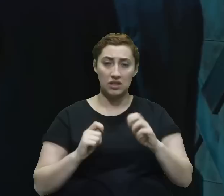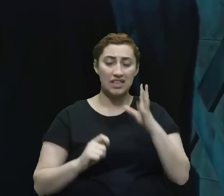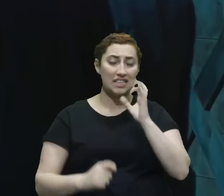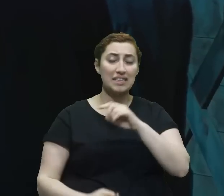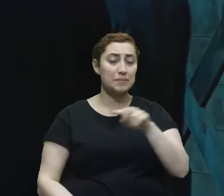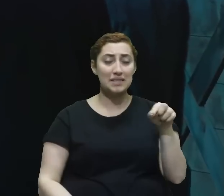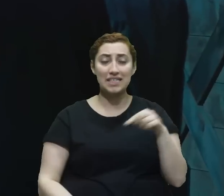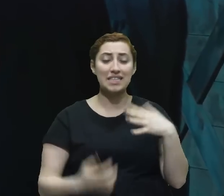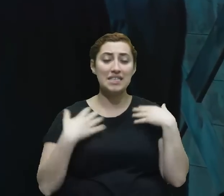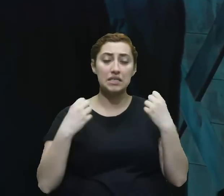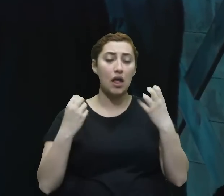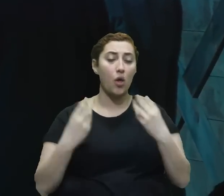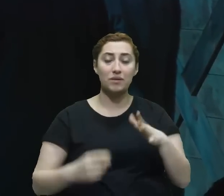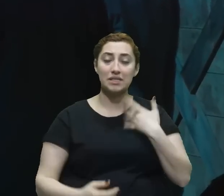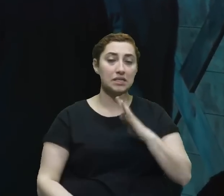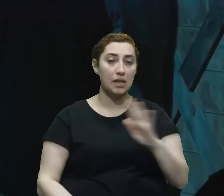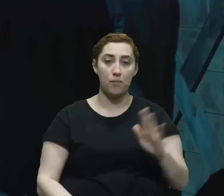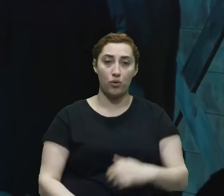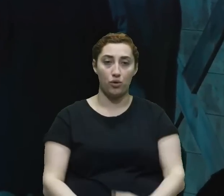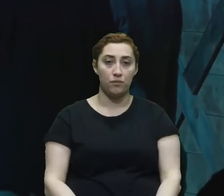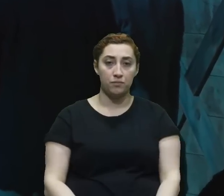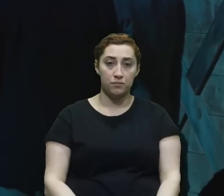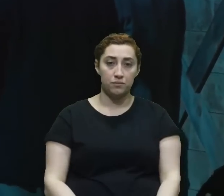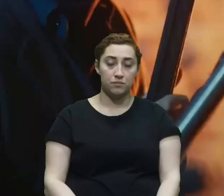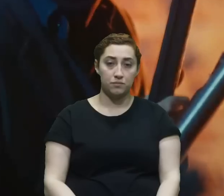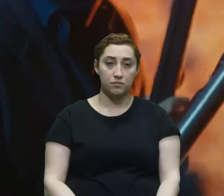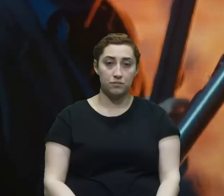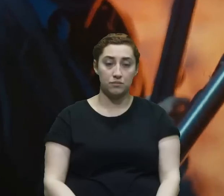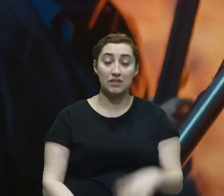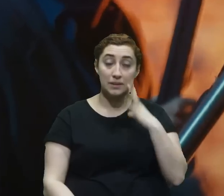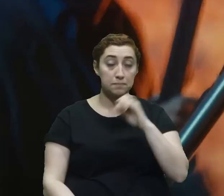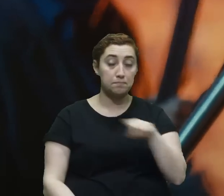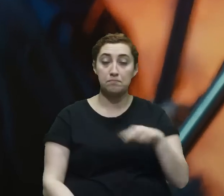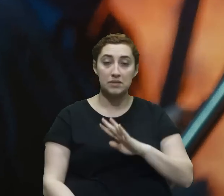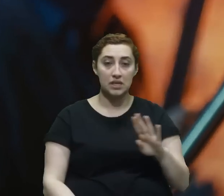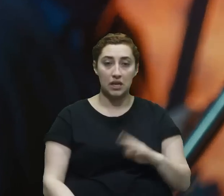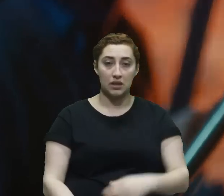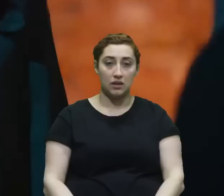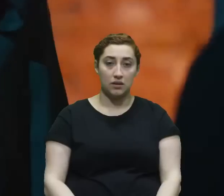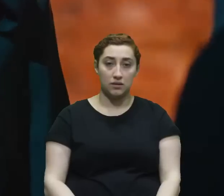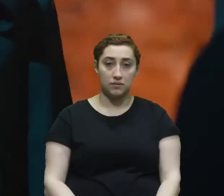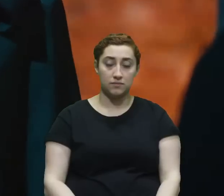Hiç kimsenin sağ kalmasını istemiyorum. Hiç kimsenin.